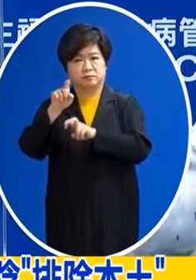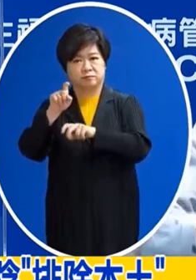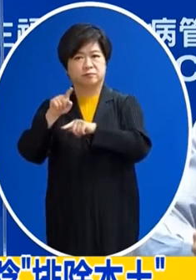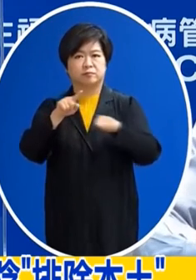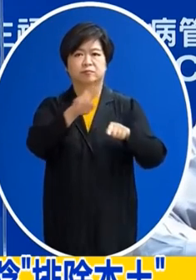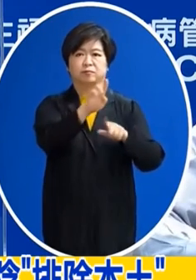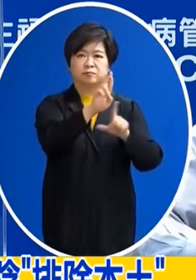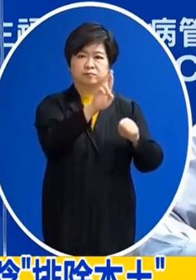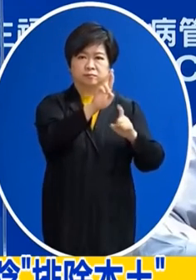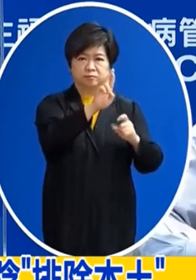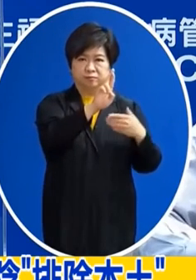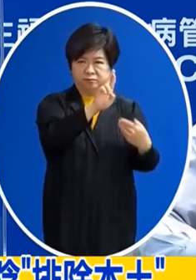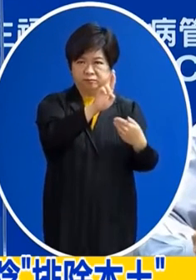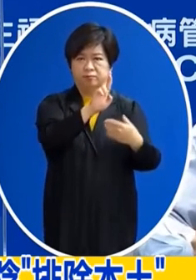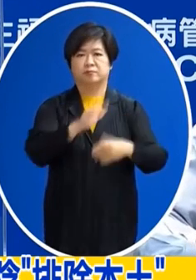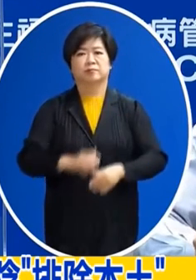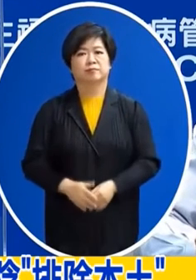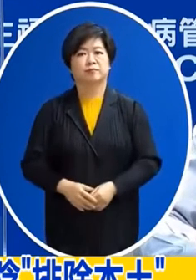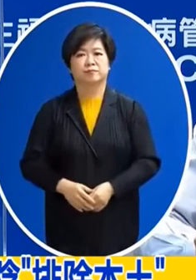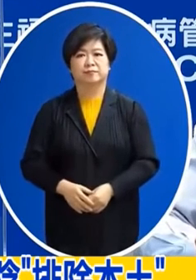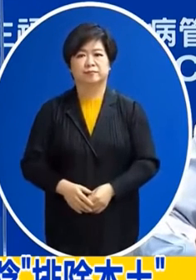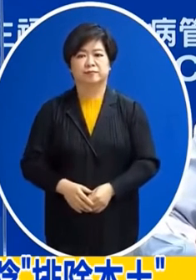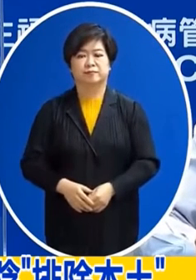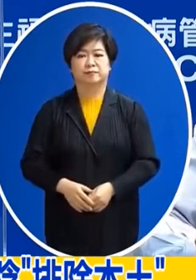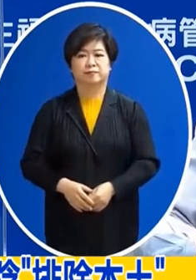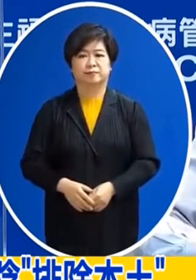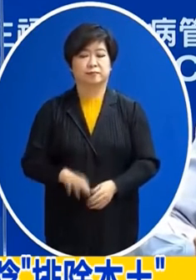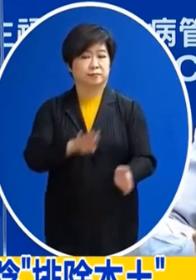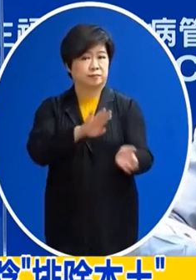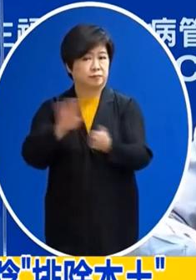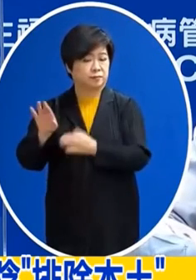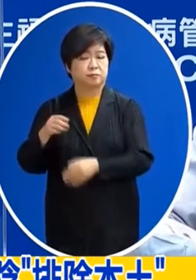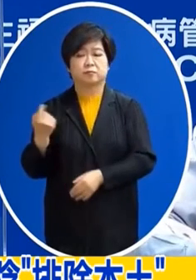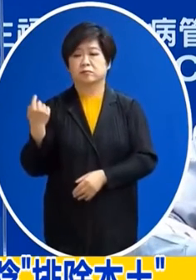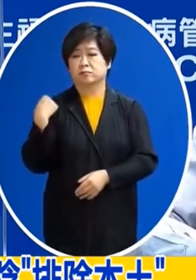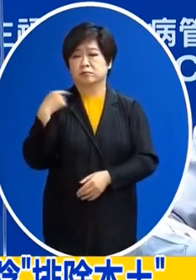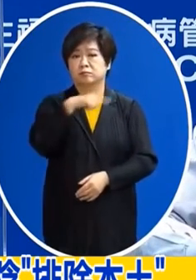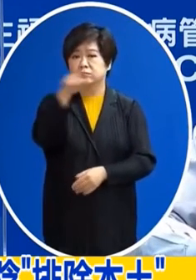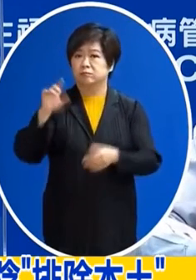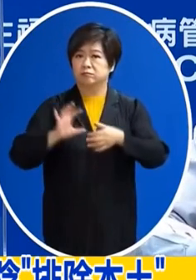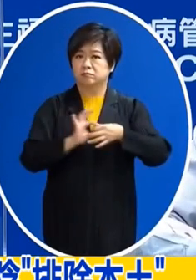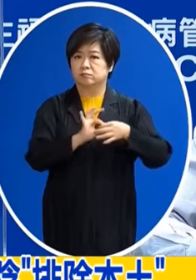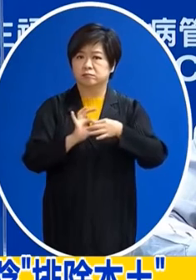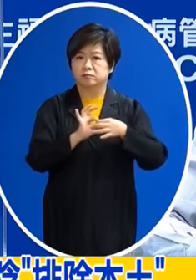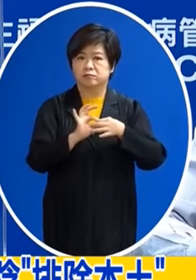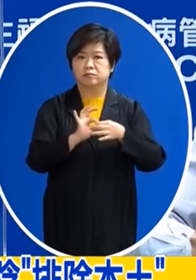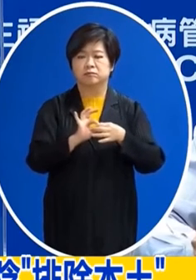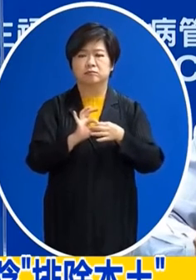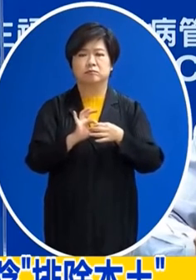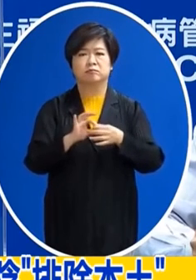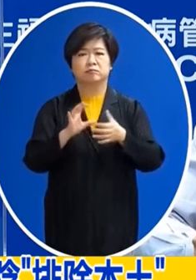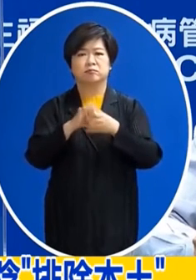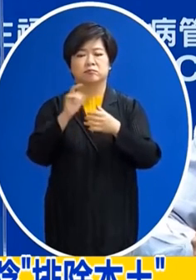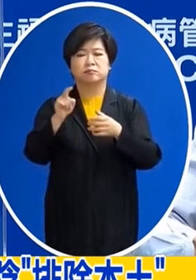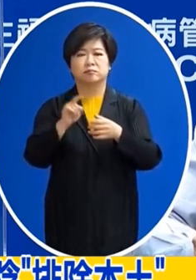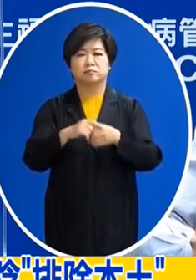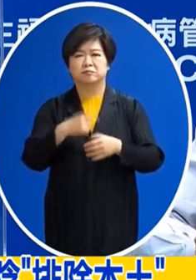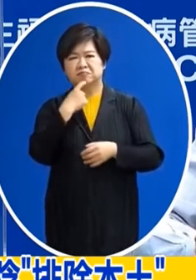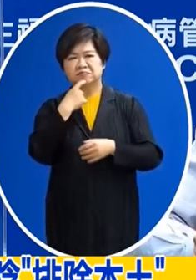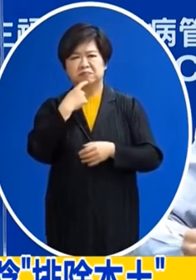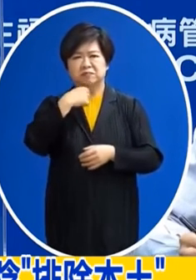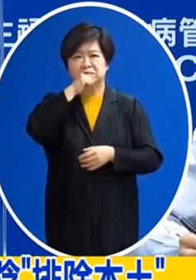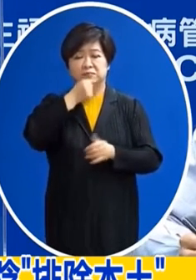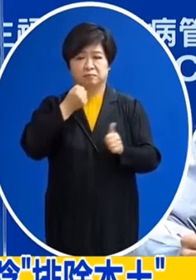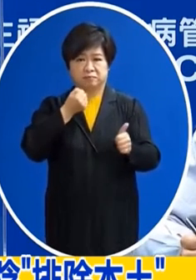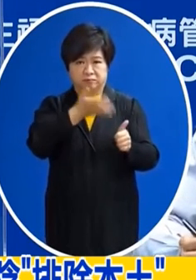到12月19日。那另外，昨天大家关心的就是有一案这个疑似本土的病